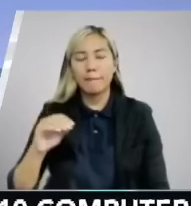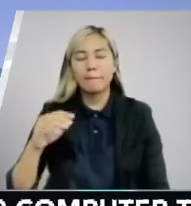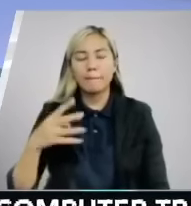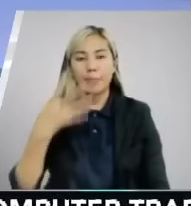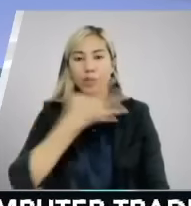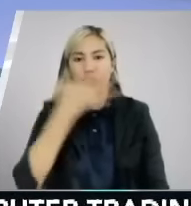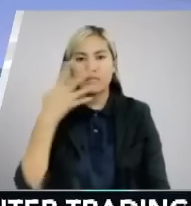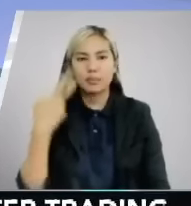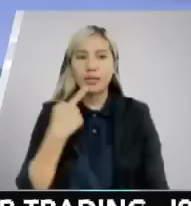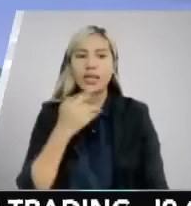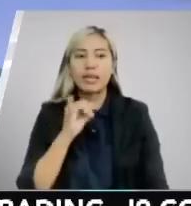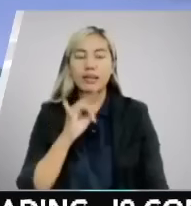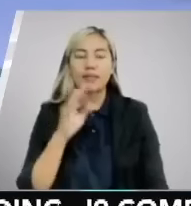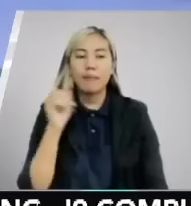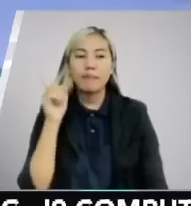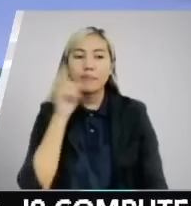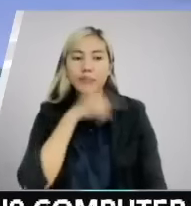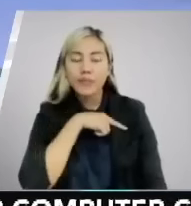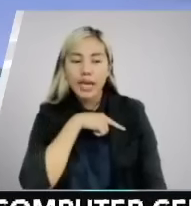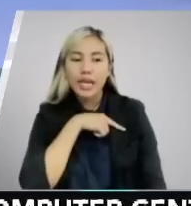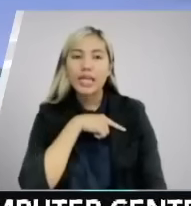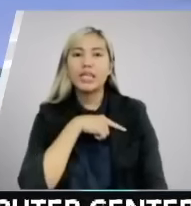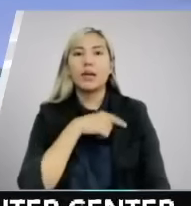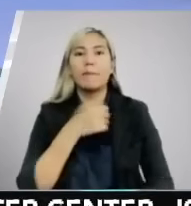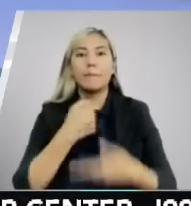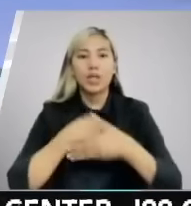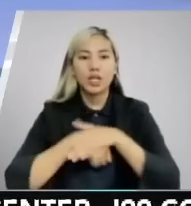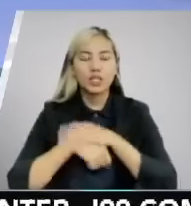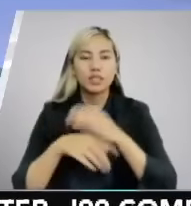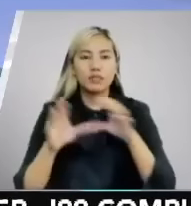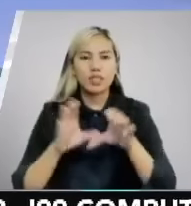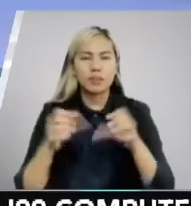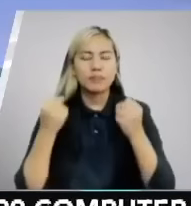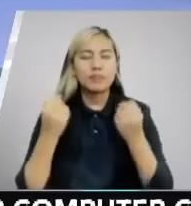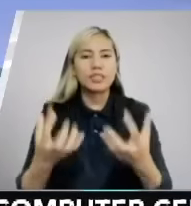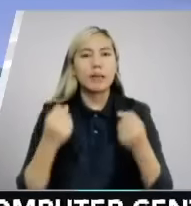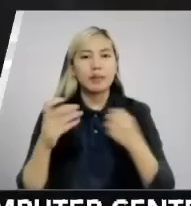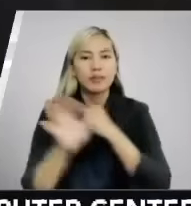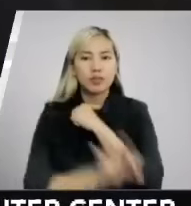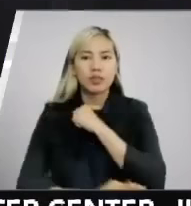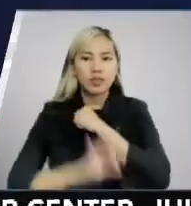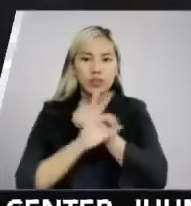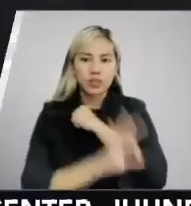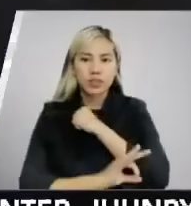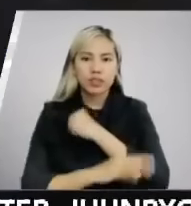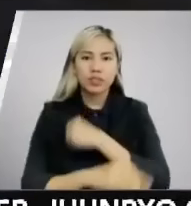Pilipinas ng daan-daang dayuhan. Balita natin ni Darlene Kai.